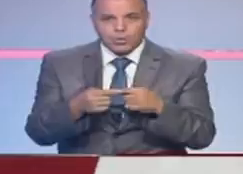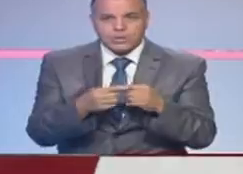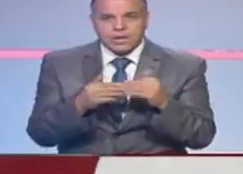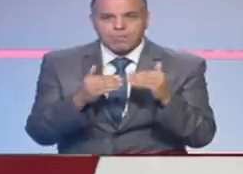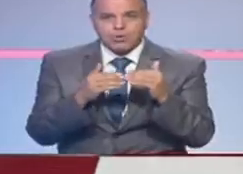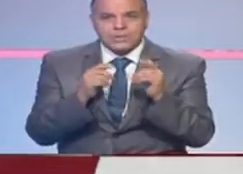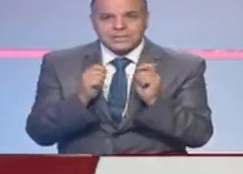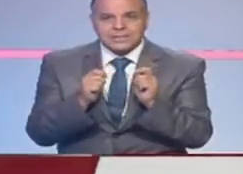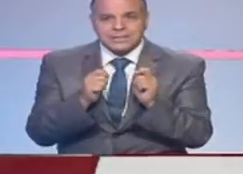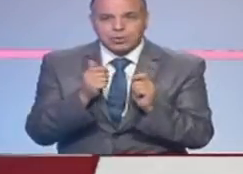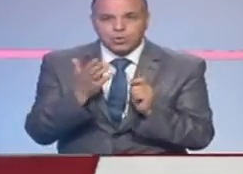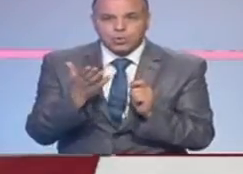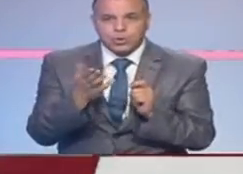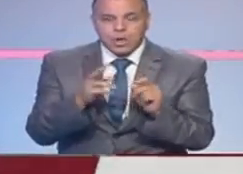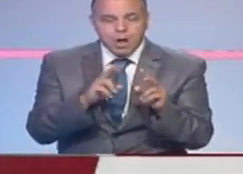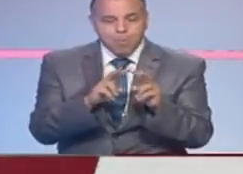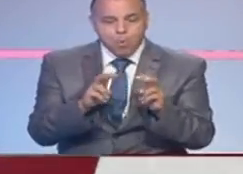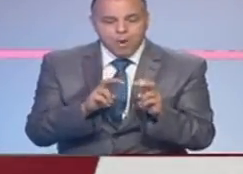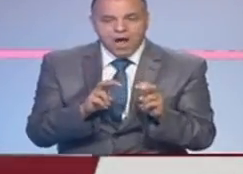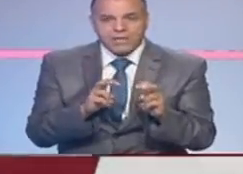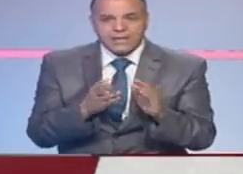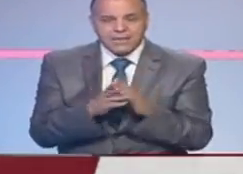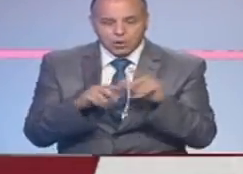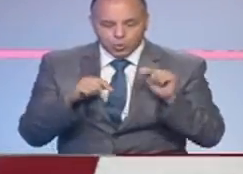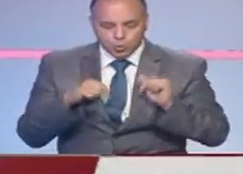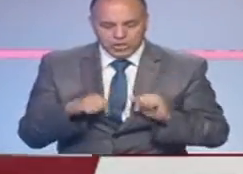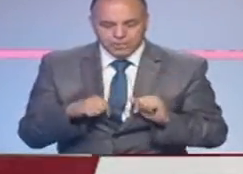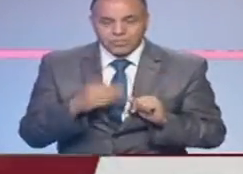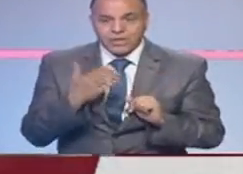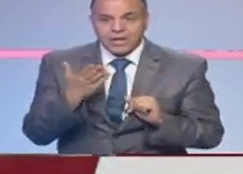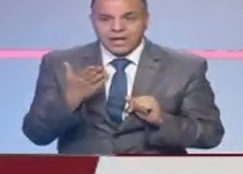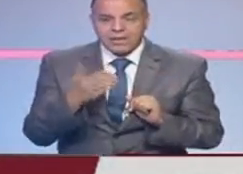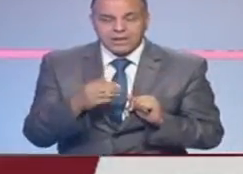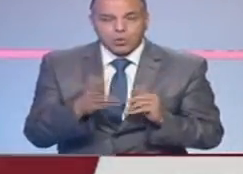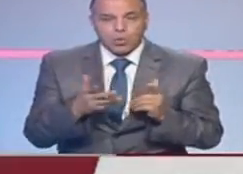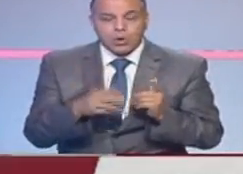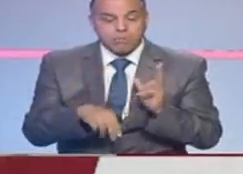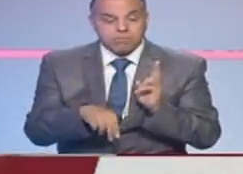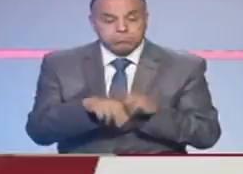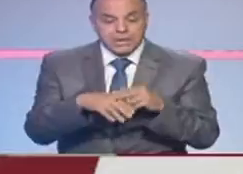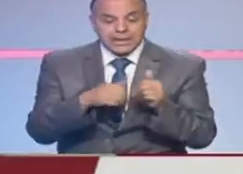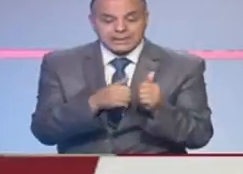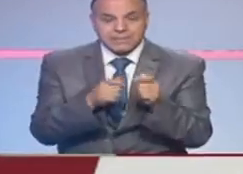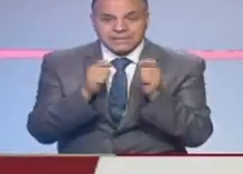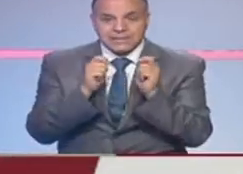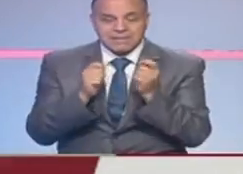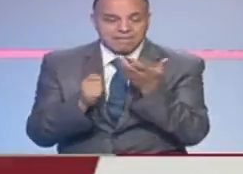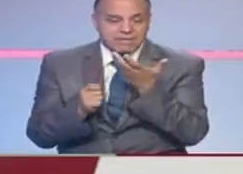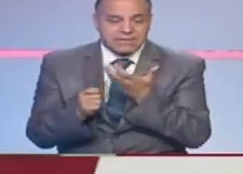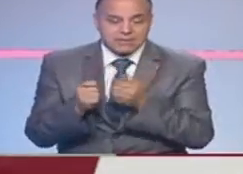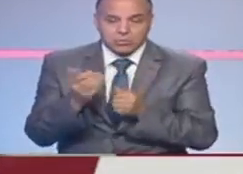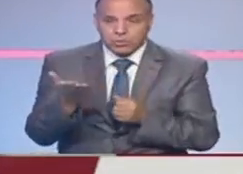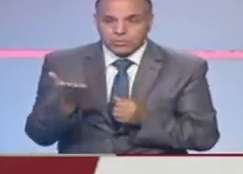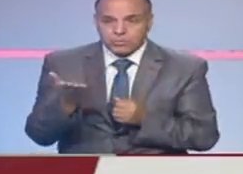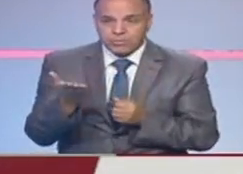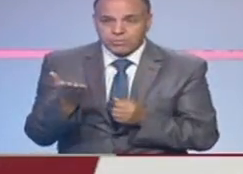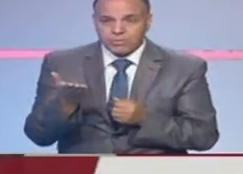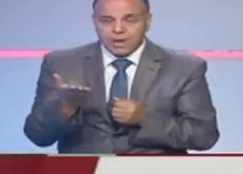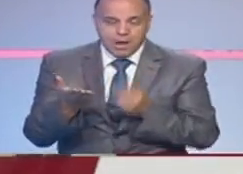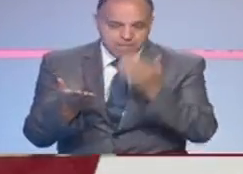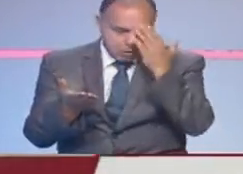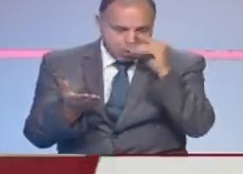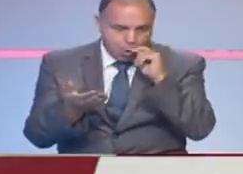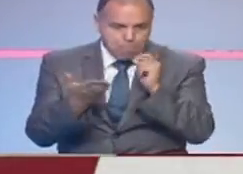المستوى السياسي مباحثات تشكيل الحكومه حيث يتوجه زعيم الحزب السياسي في افغانستان قلب الدين